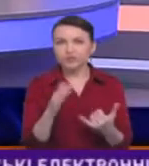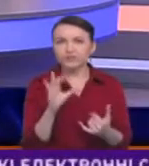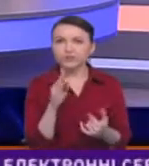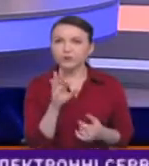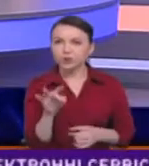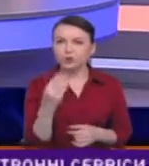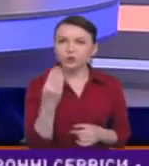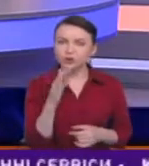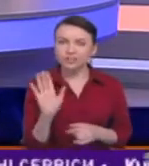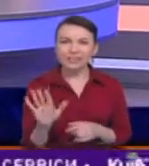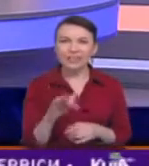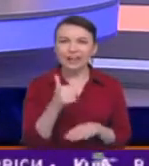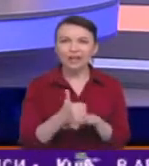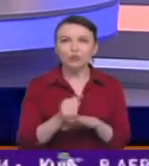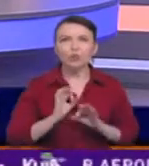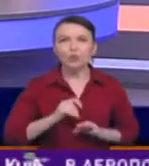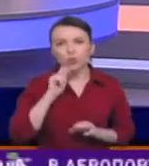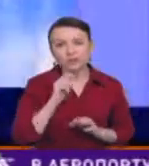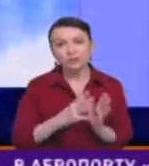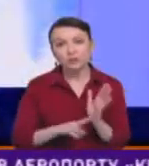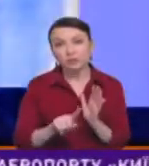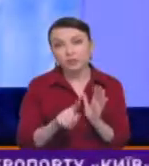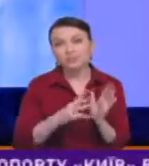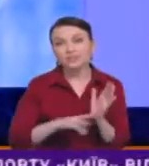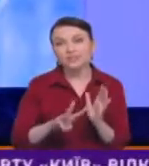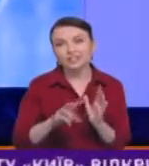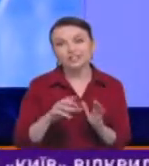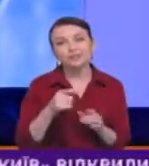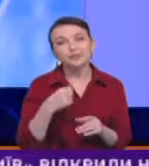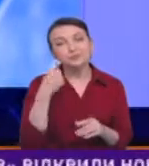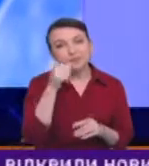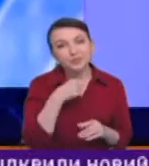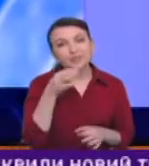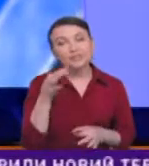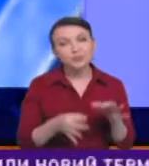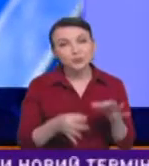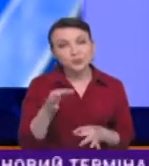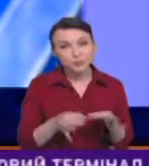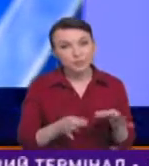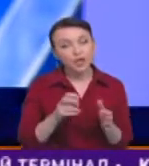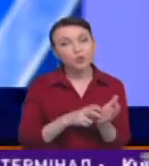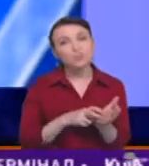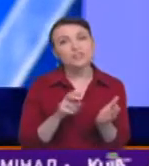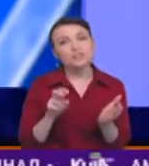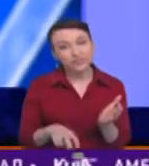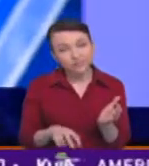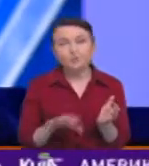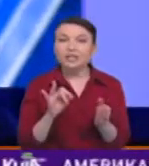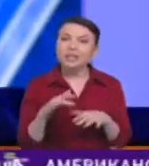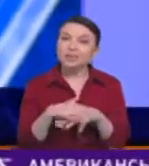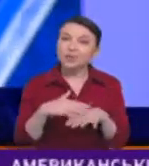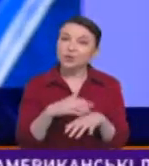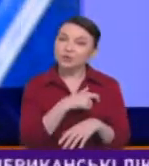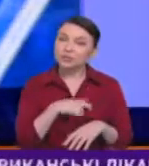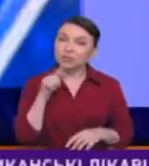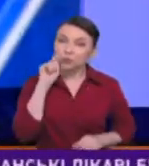Шишкін, генеральний прокурор України 1991-93 років, суддя Конституційного суду України у відставці і народний депутат